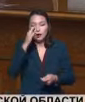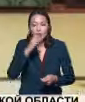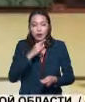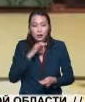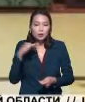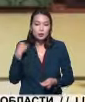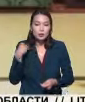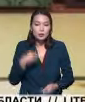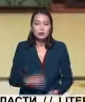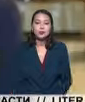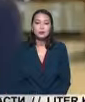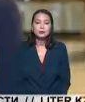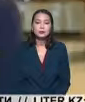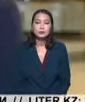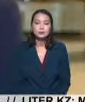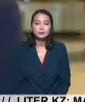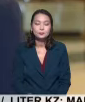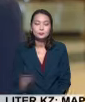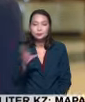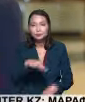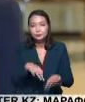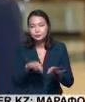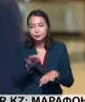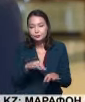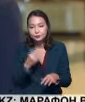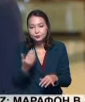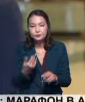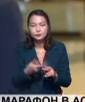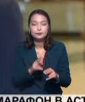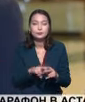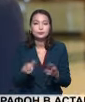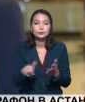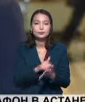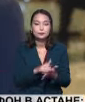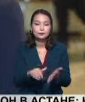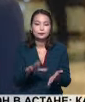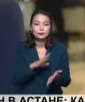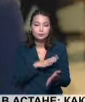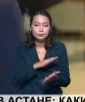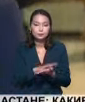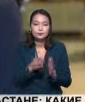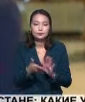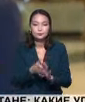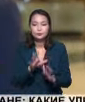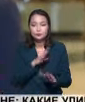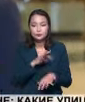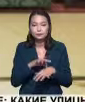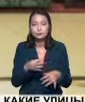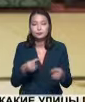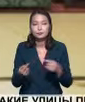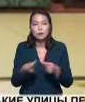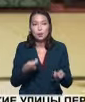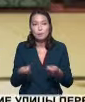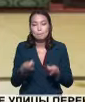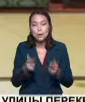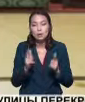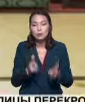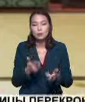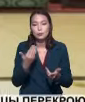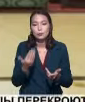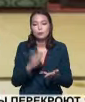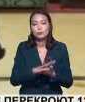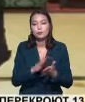Туркменистаном. В сфере транспорта подписаны 4 документа, 2 меморандума и 2 межправительственных соглашений. Что касается